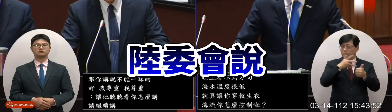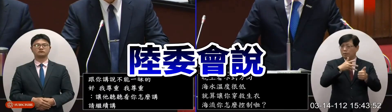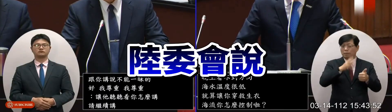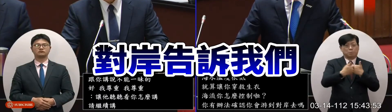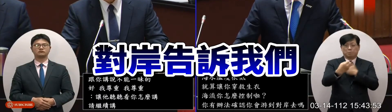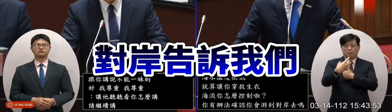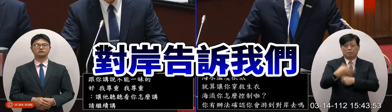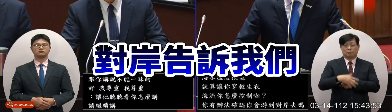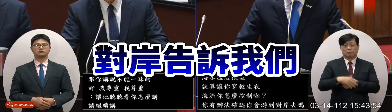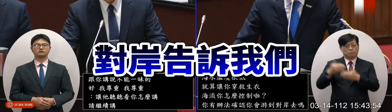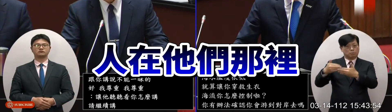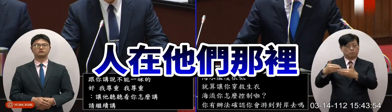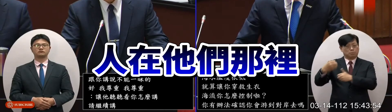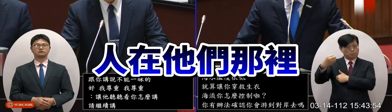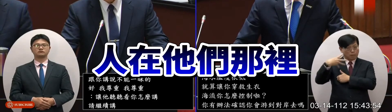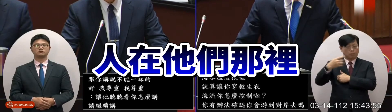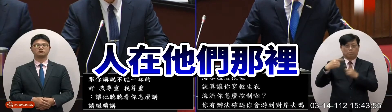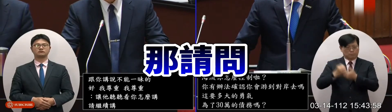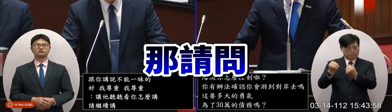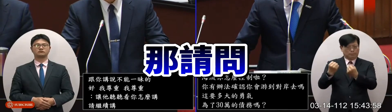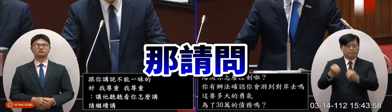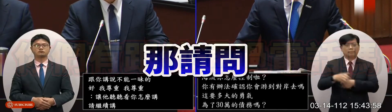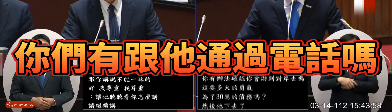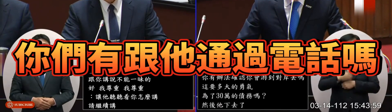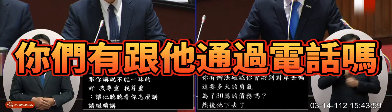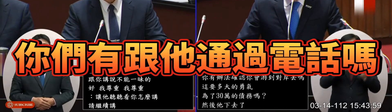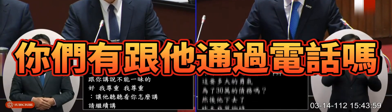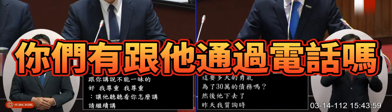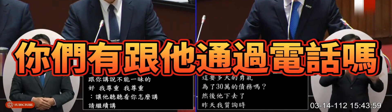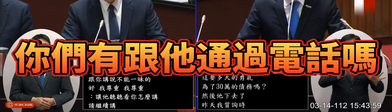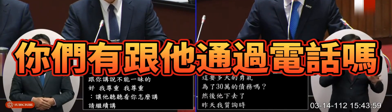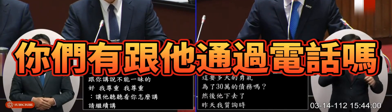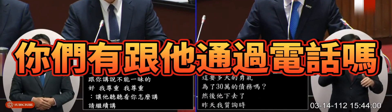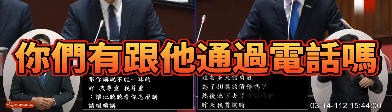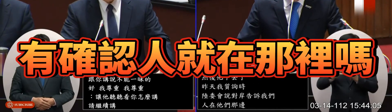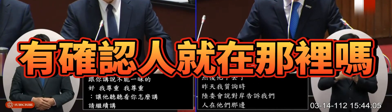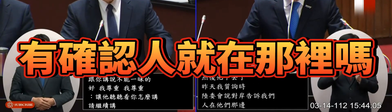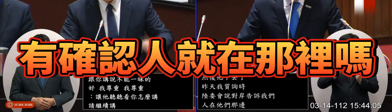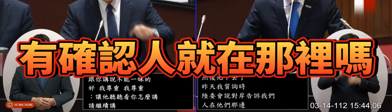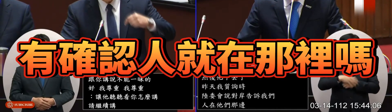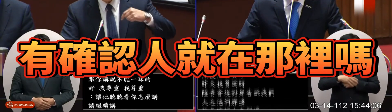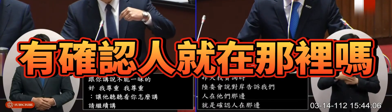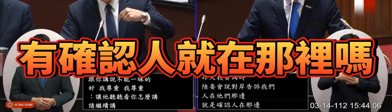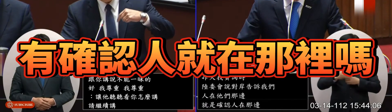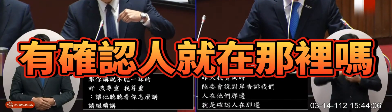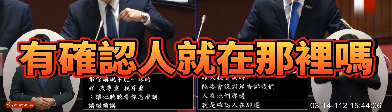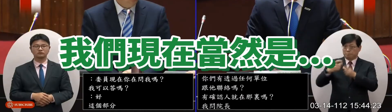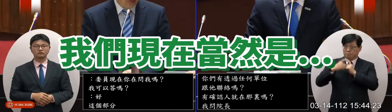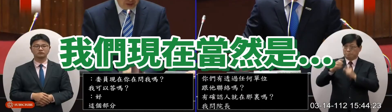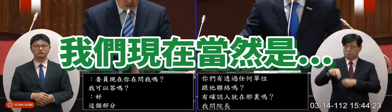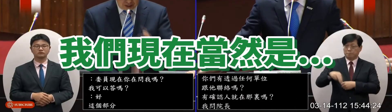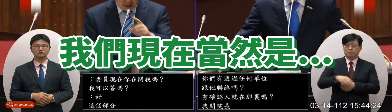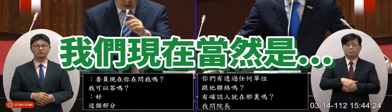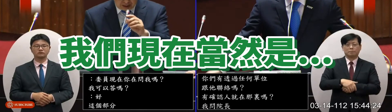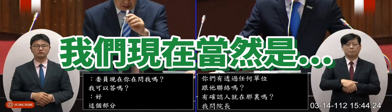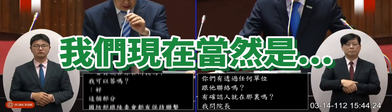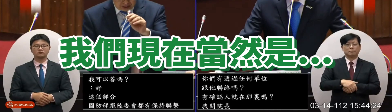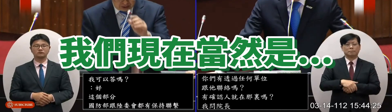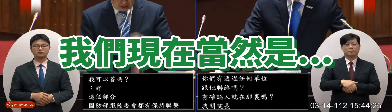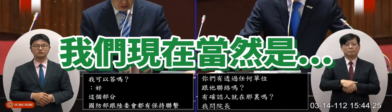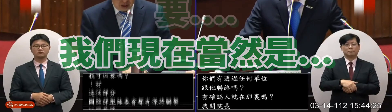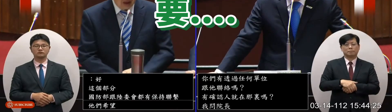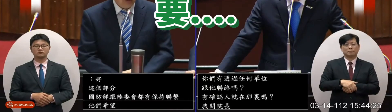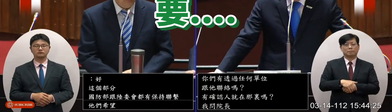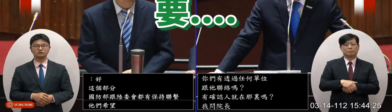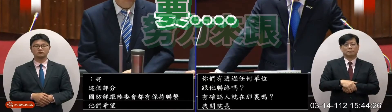陆委会说，对岸告诉我们人在他们那里。那请问你们有跟他通过电话吗？有确认人就在那里吗？ 我们现在当然